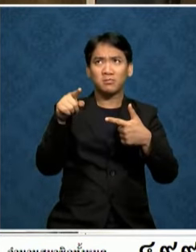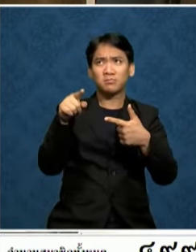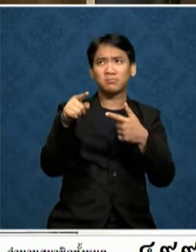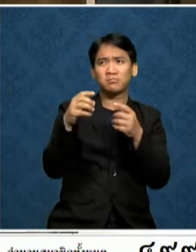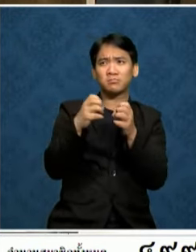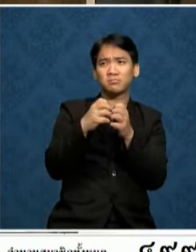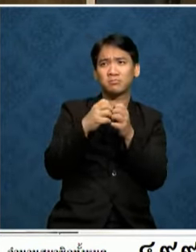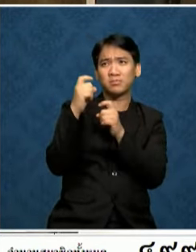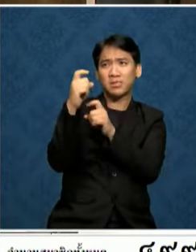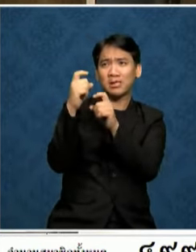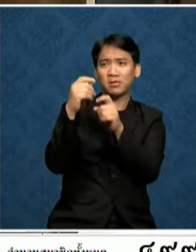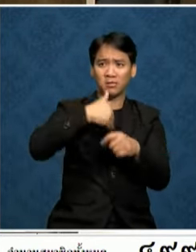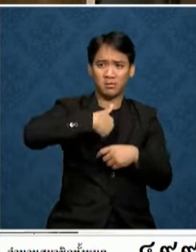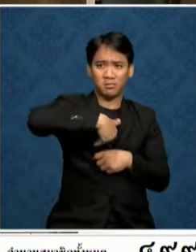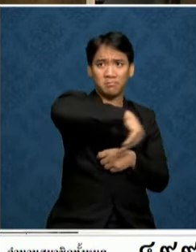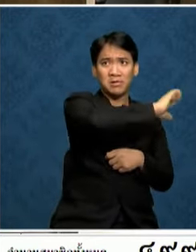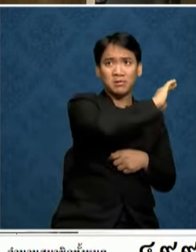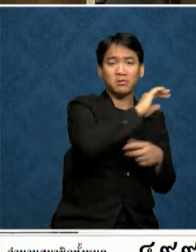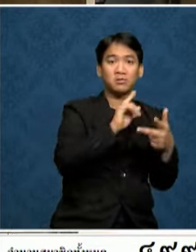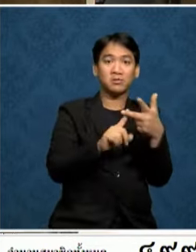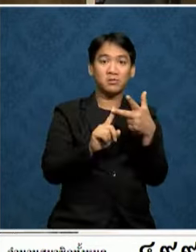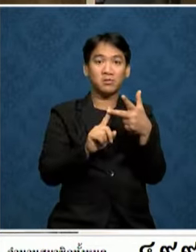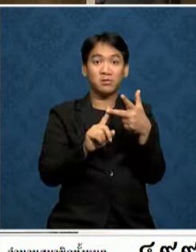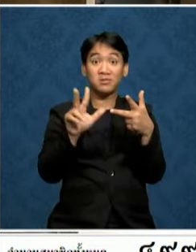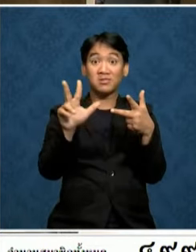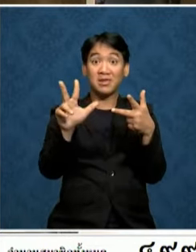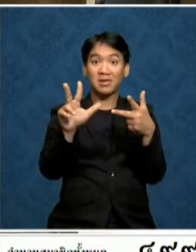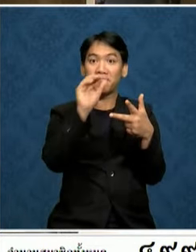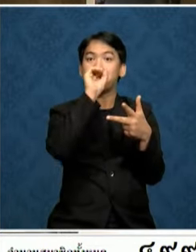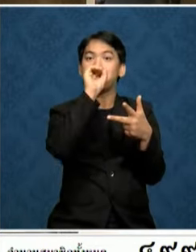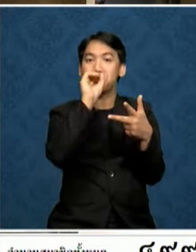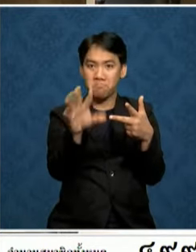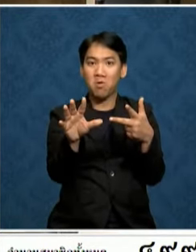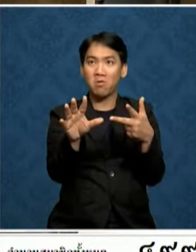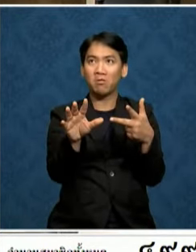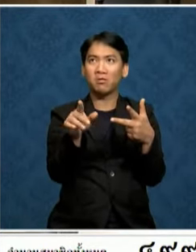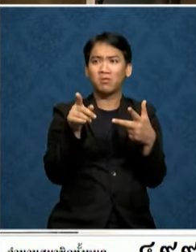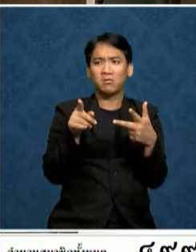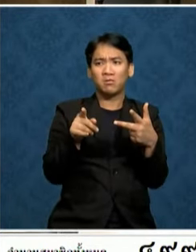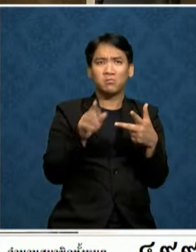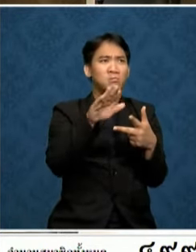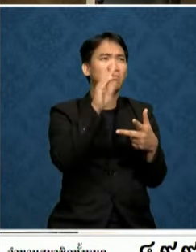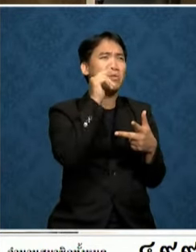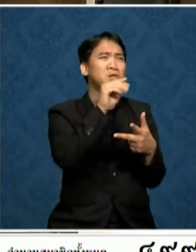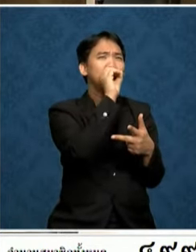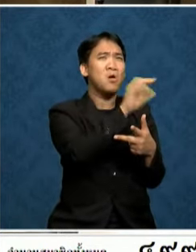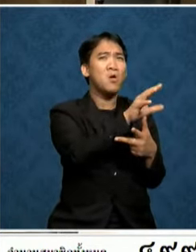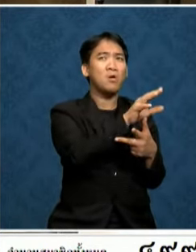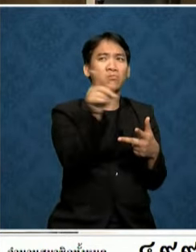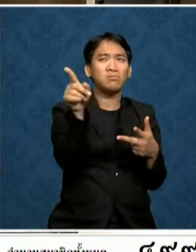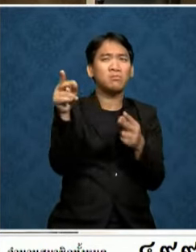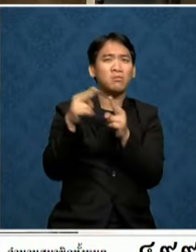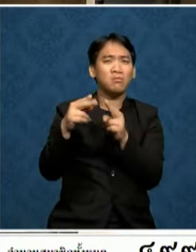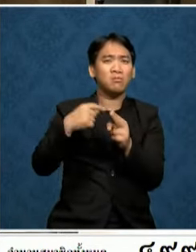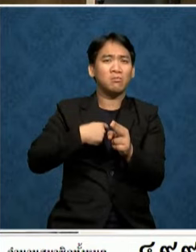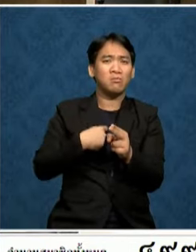สุ่มเสี่ยงต่อการถูกล่วงละเมิดและ 3บอกบอกก็คือการที่ต้องบอกผู้ใหญ่ที่ไว้ใจเมื่อถูกล่วงละเมิดการ